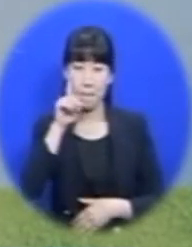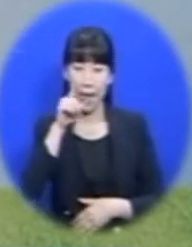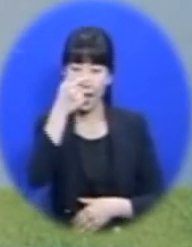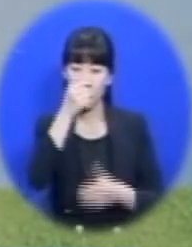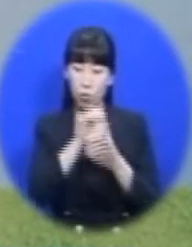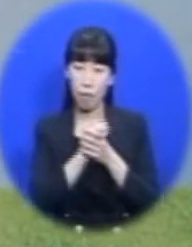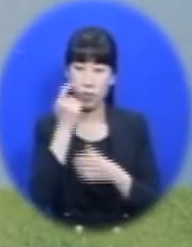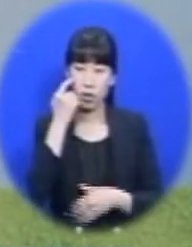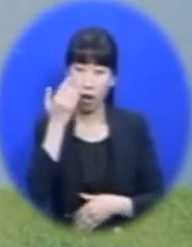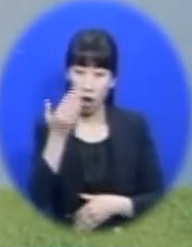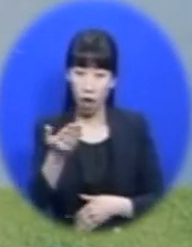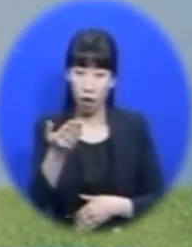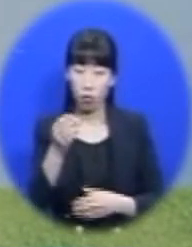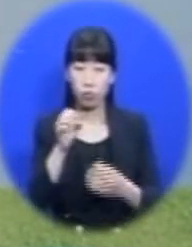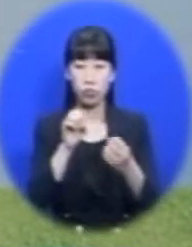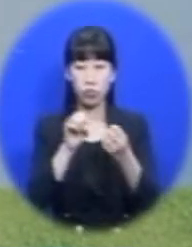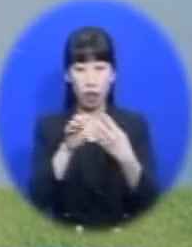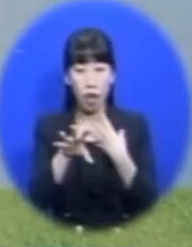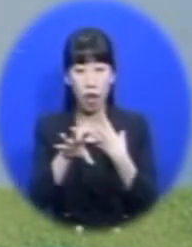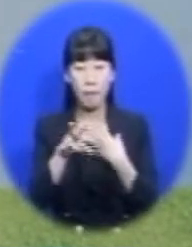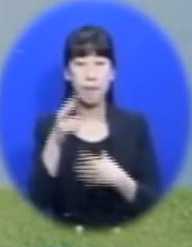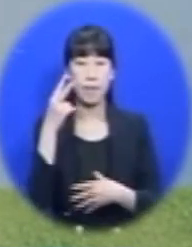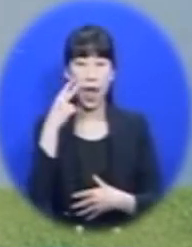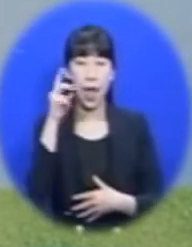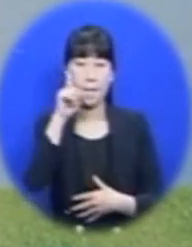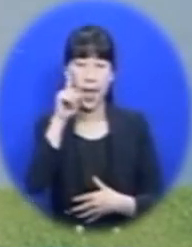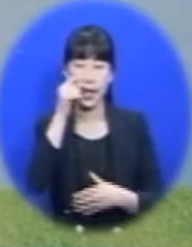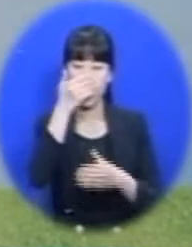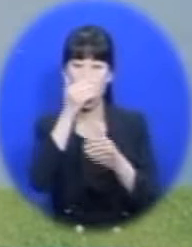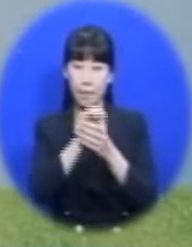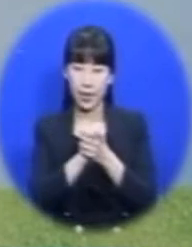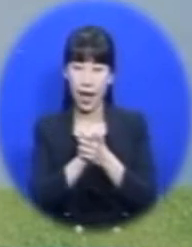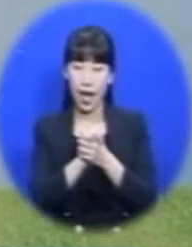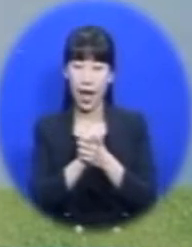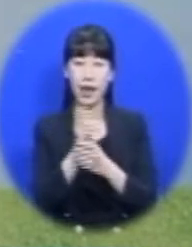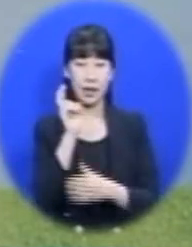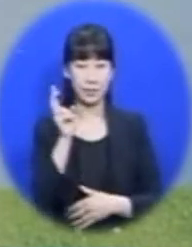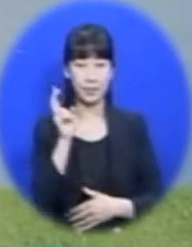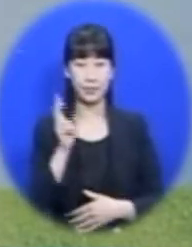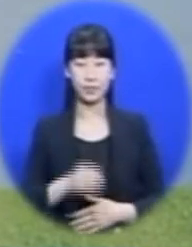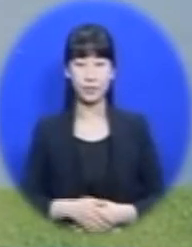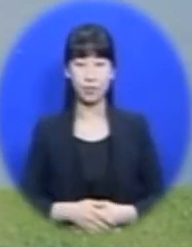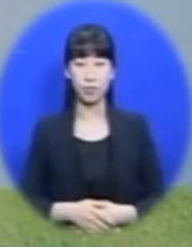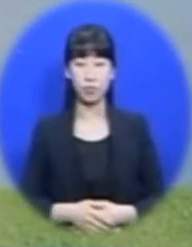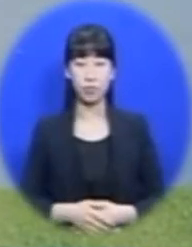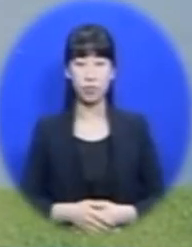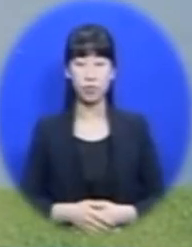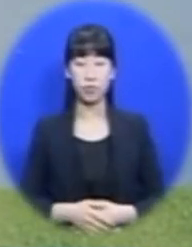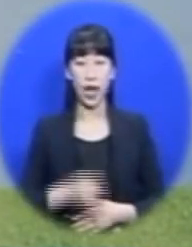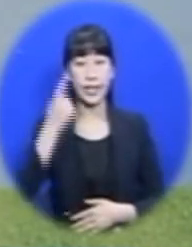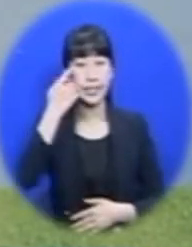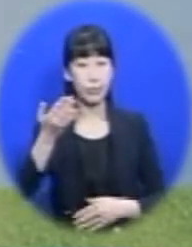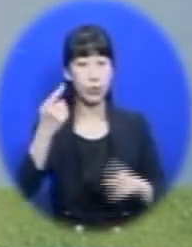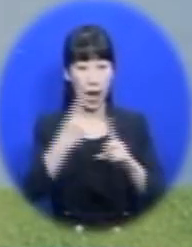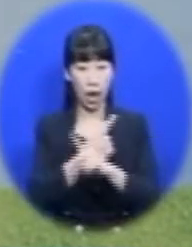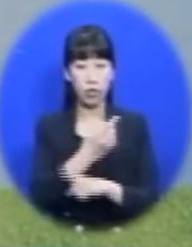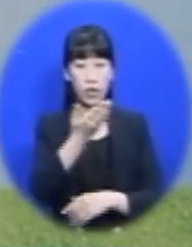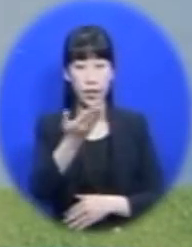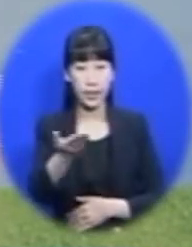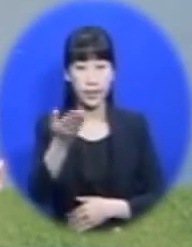중에 상당히 많은 사람이 예, 제가 매일 기도합니다. 그렇게 대답하실 거예요. 근데 질문을 바꾸어서